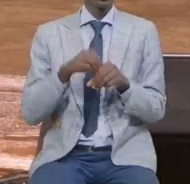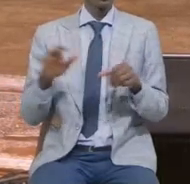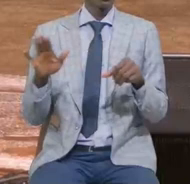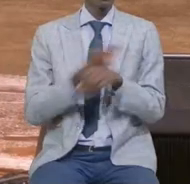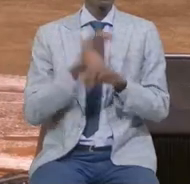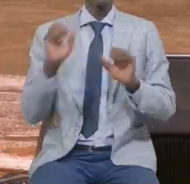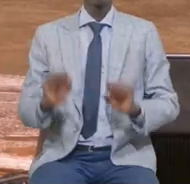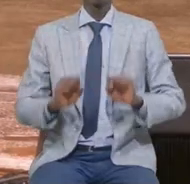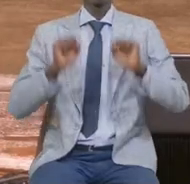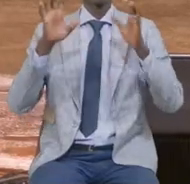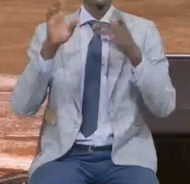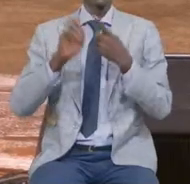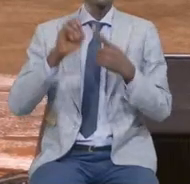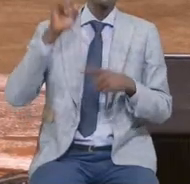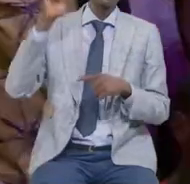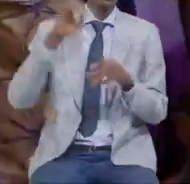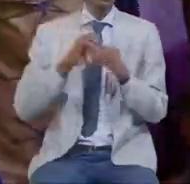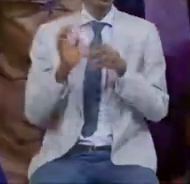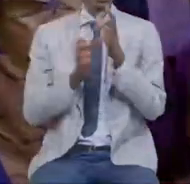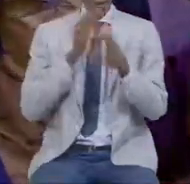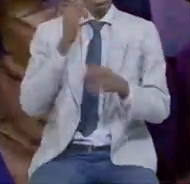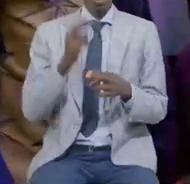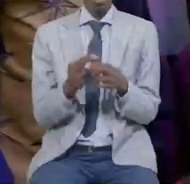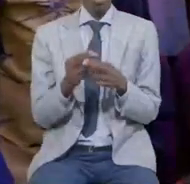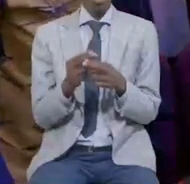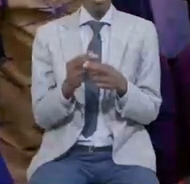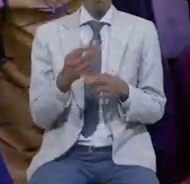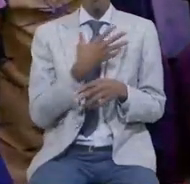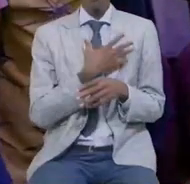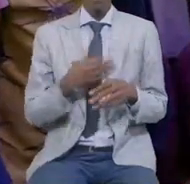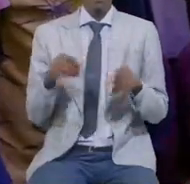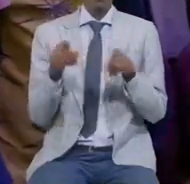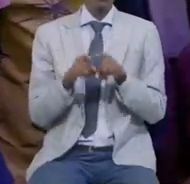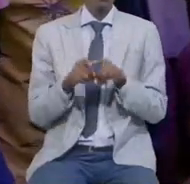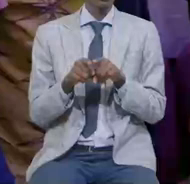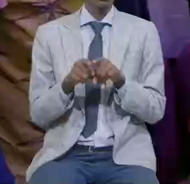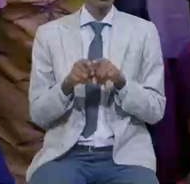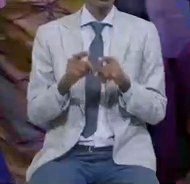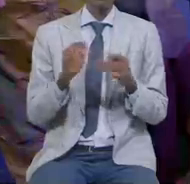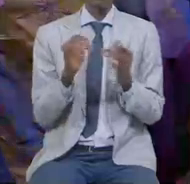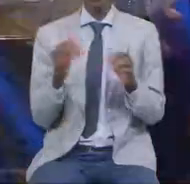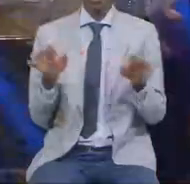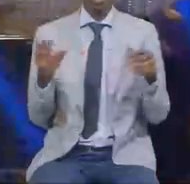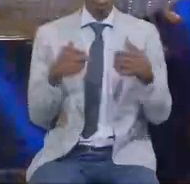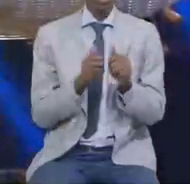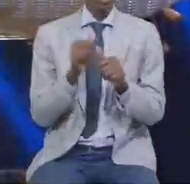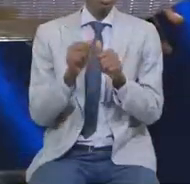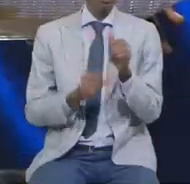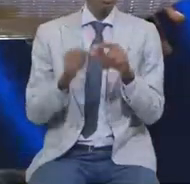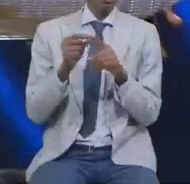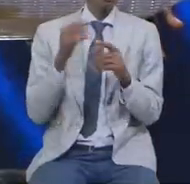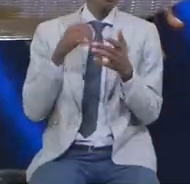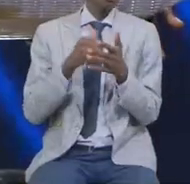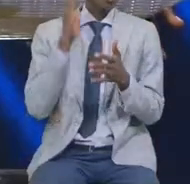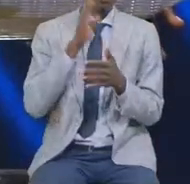consécration totale avec toi au nom de Jésus-Christ. Et que notre vie, dans chaque détail, soit pour ta